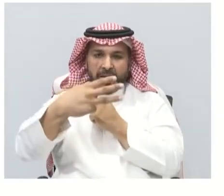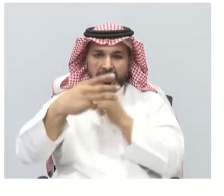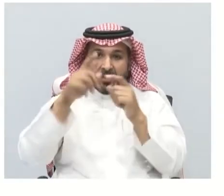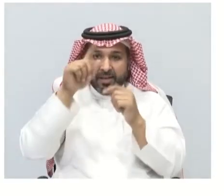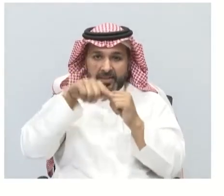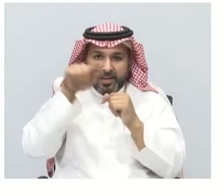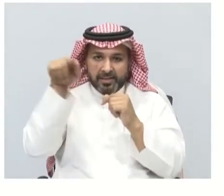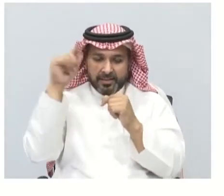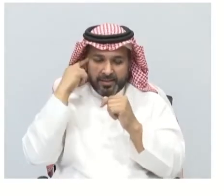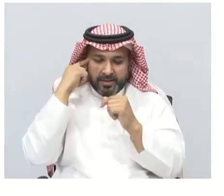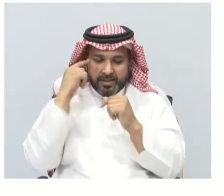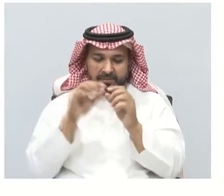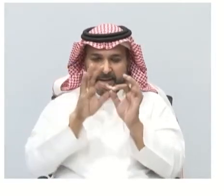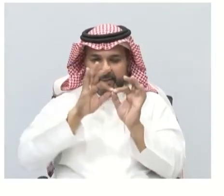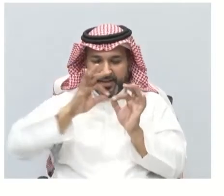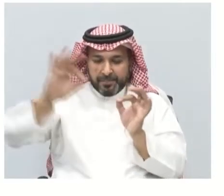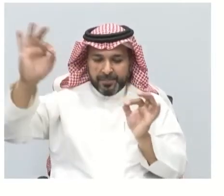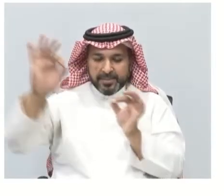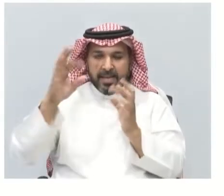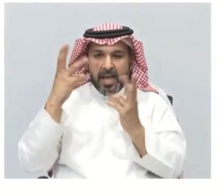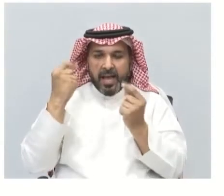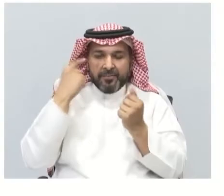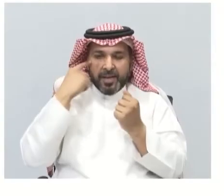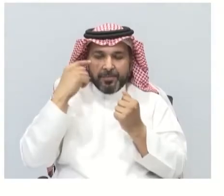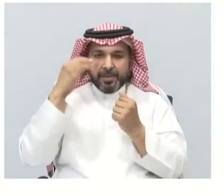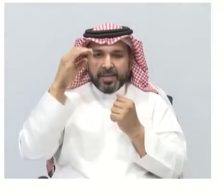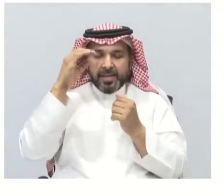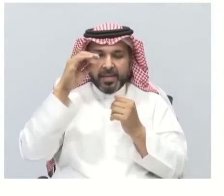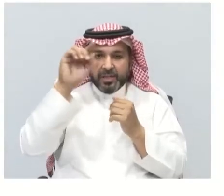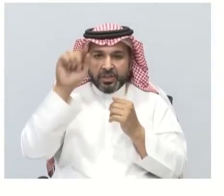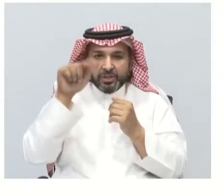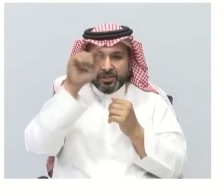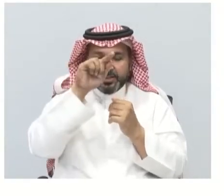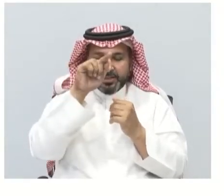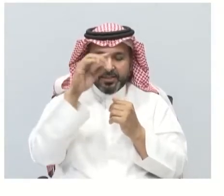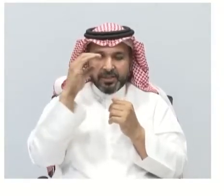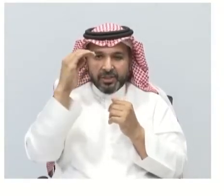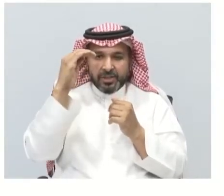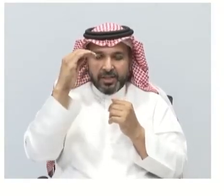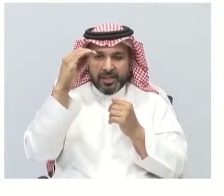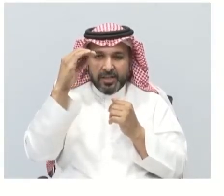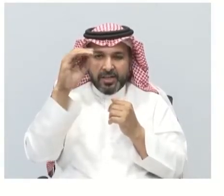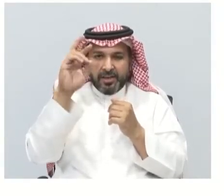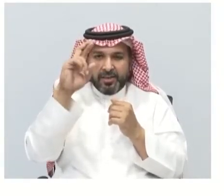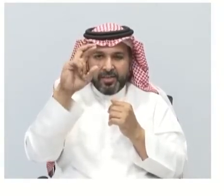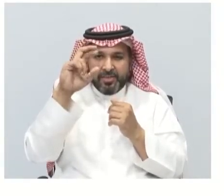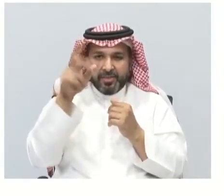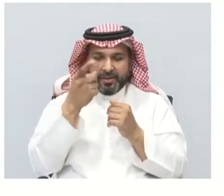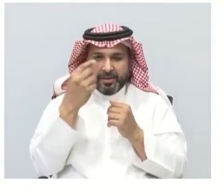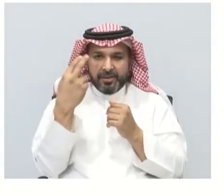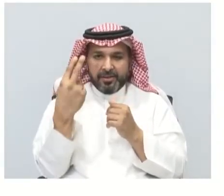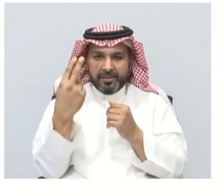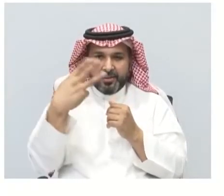ماذا والنقطه طه والنقطه ماذا والنقطه والنقطه بي اللي هي 2 ورب وكذا نكون